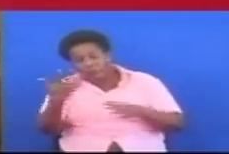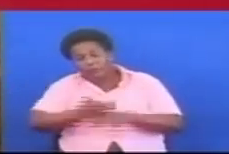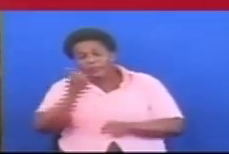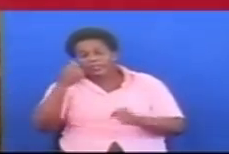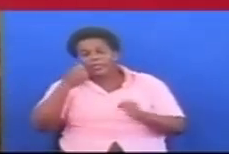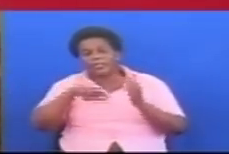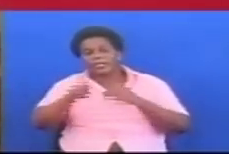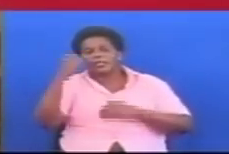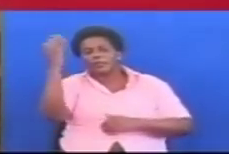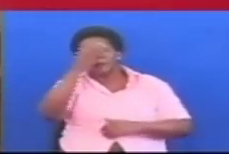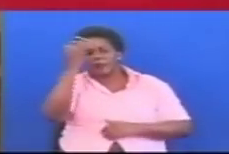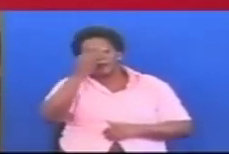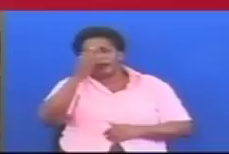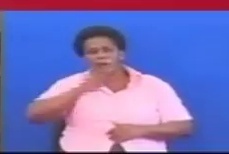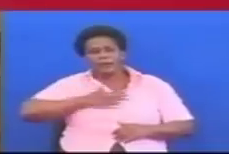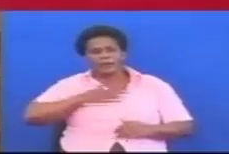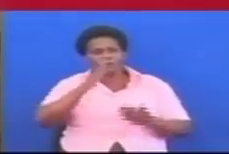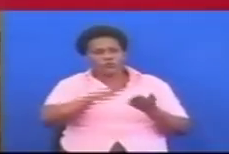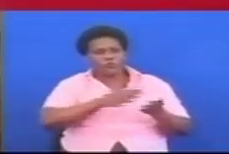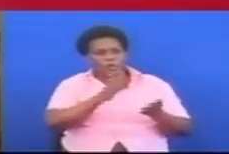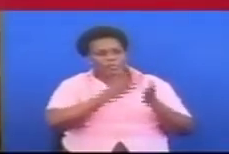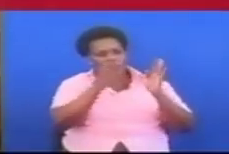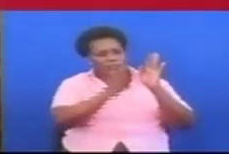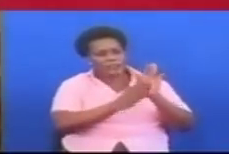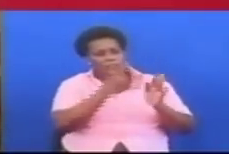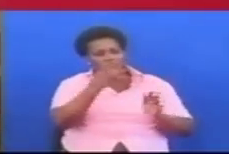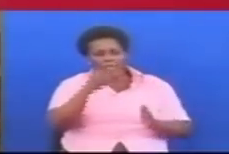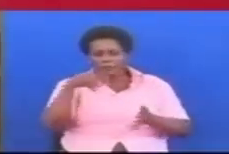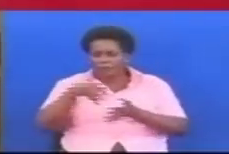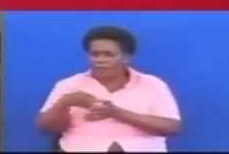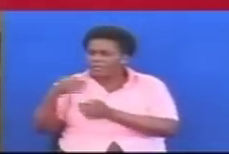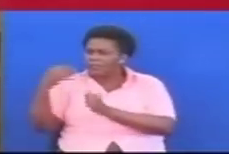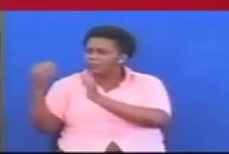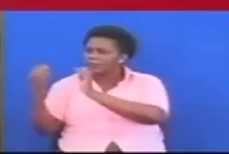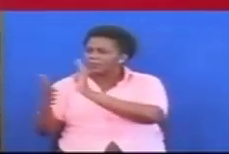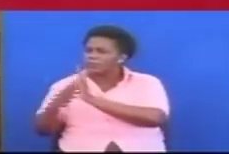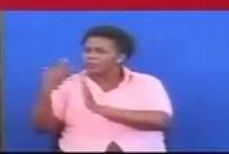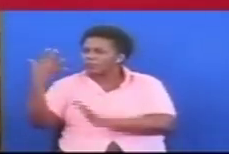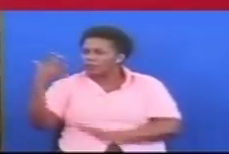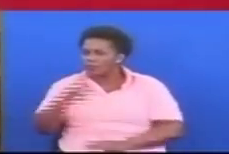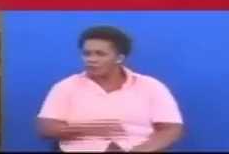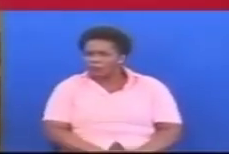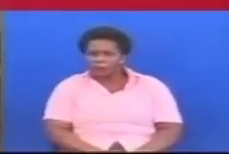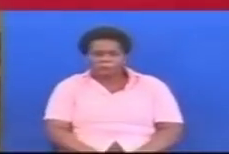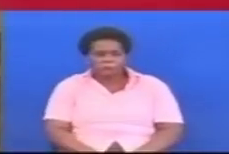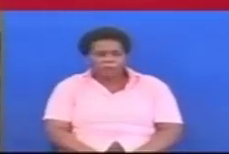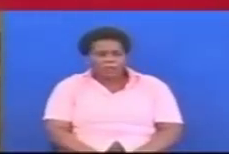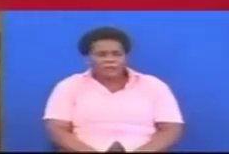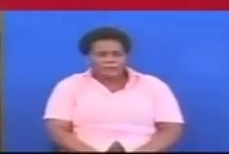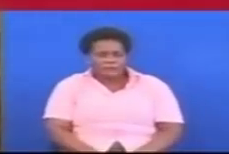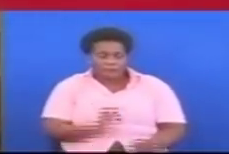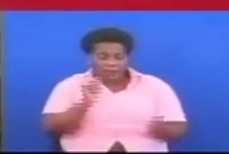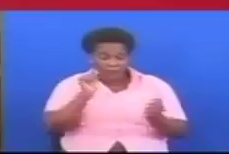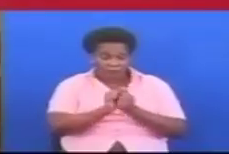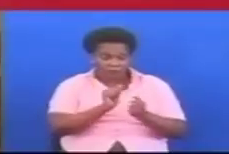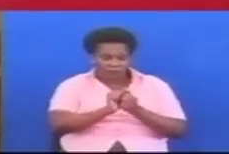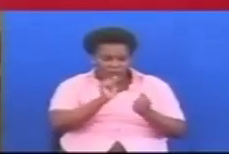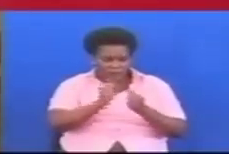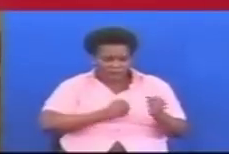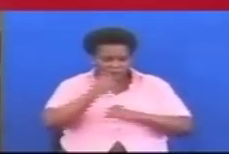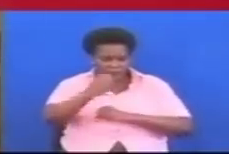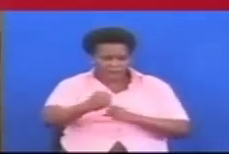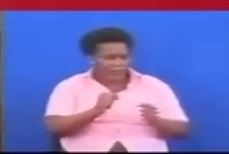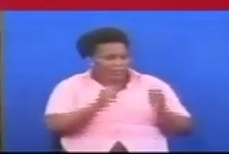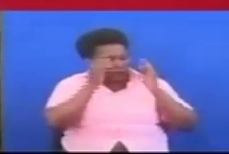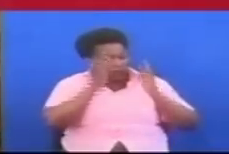hotuba ya bajeti kutoka ukurasa 94 mpaka 95. Masuala mtambuka. Mheshimiwa Mwenyekiti,